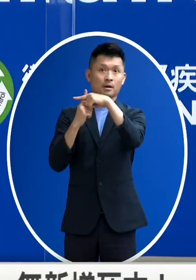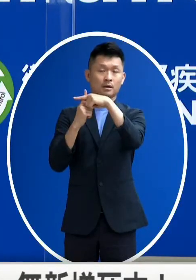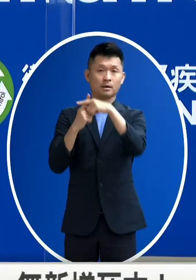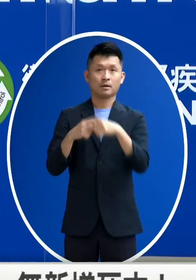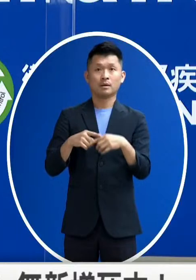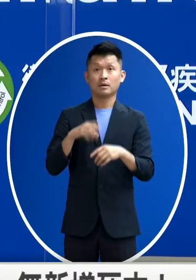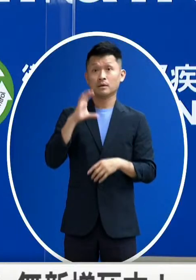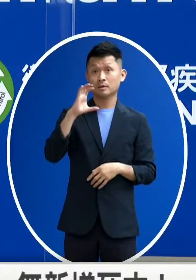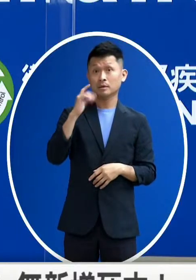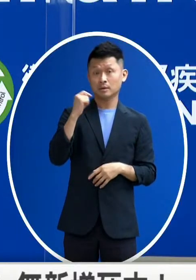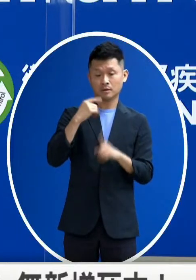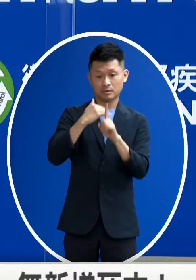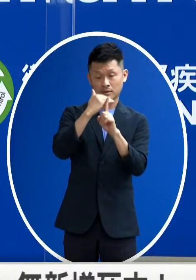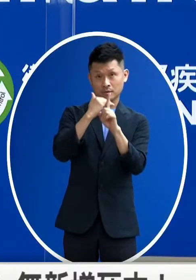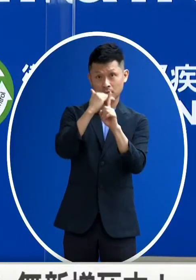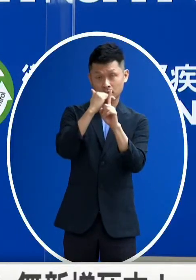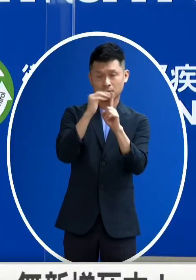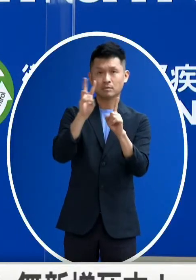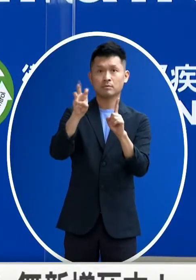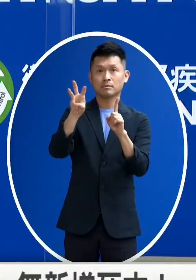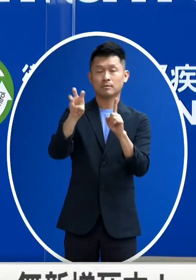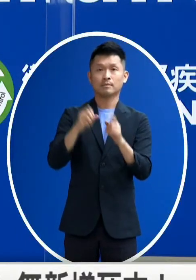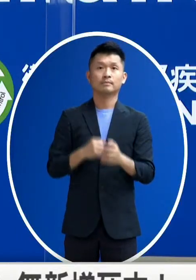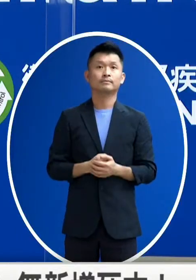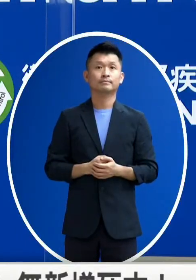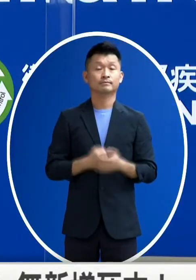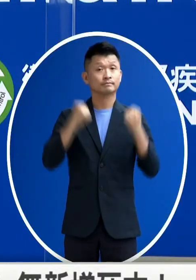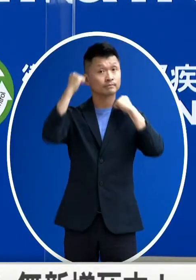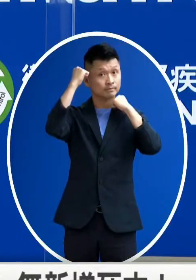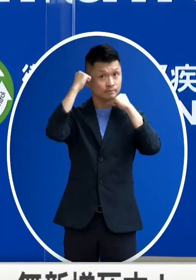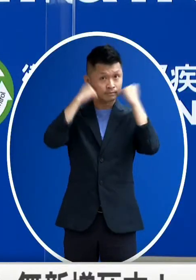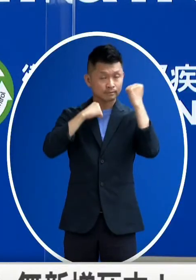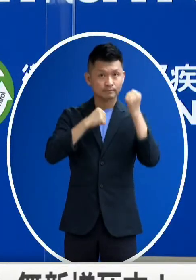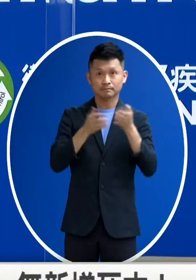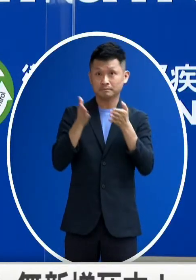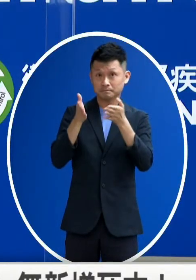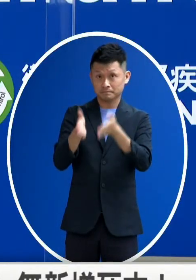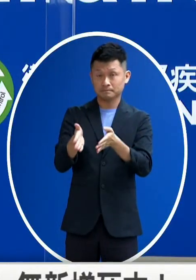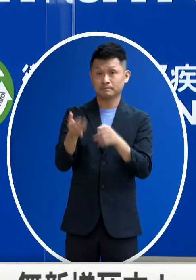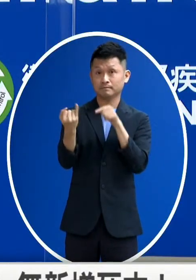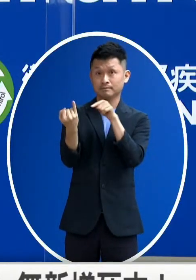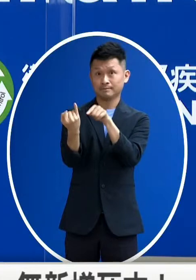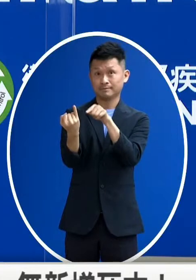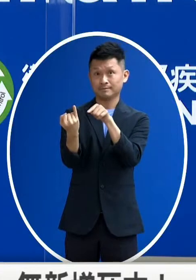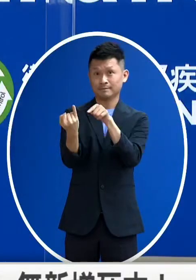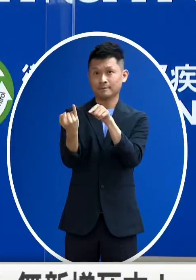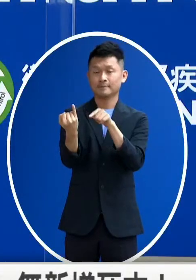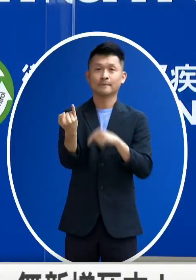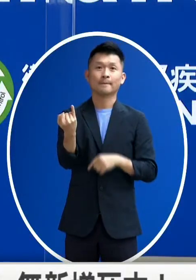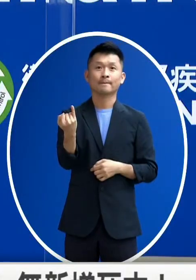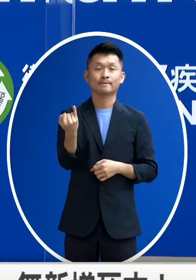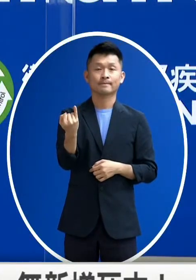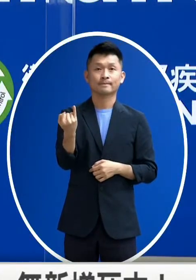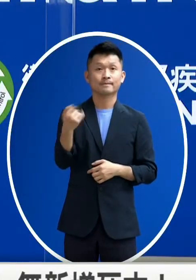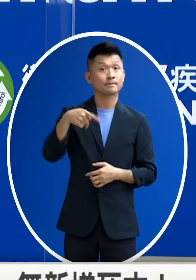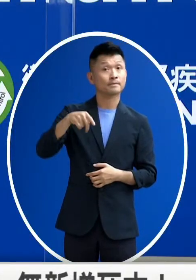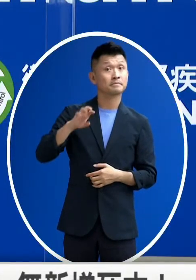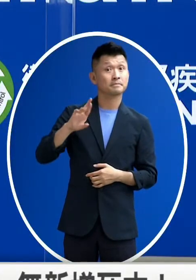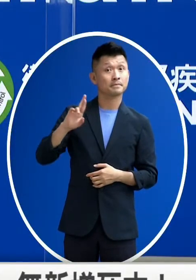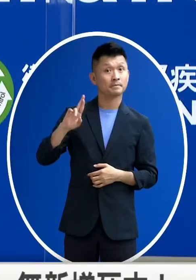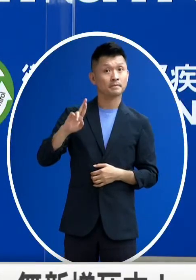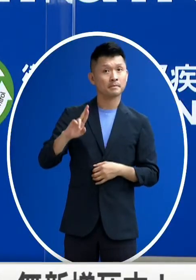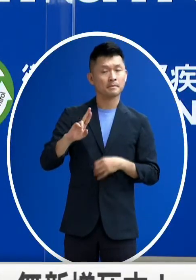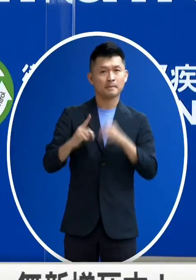是33，那早上我们有针对他的这个PCR 在